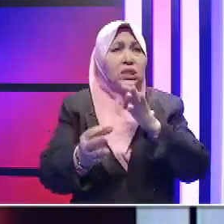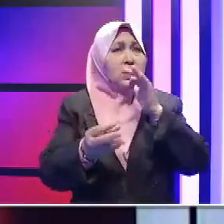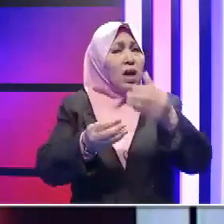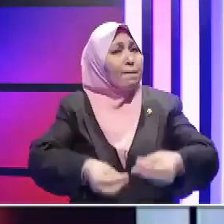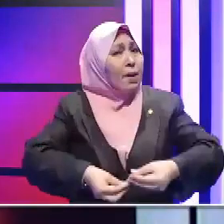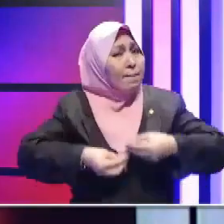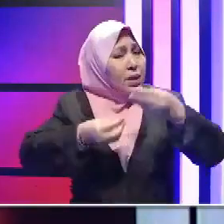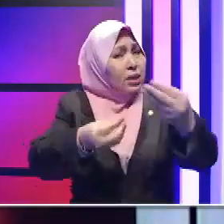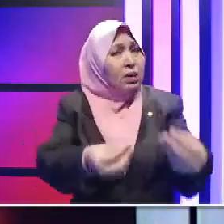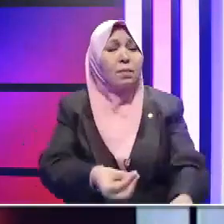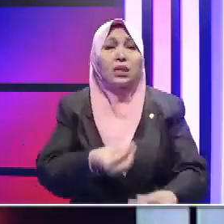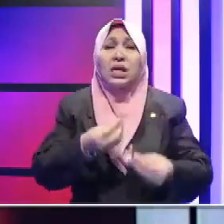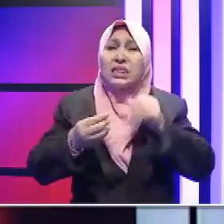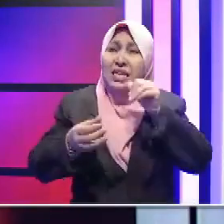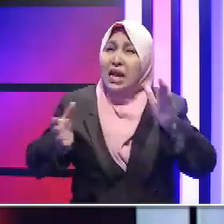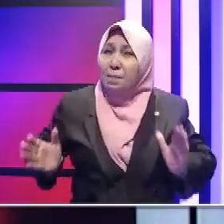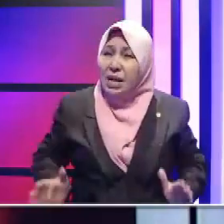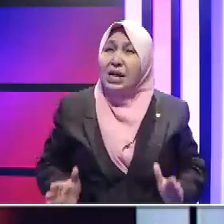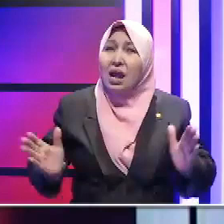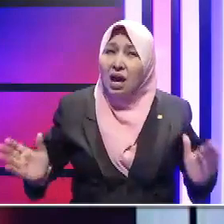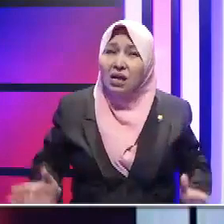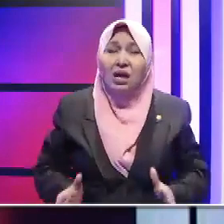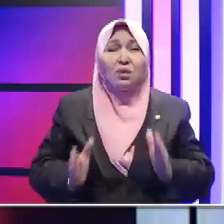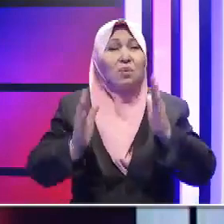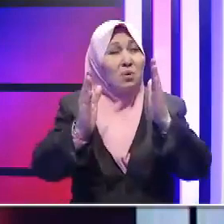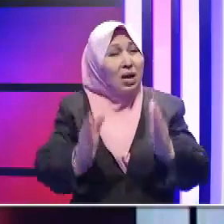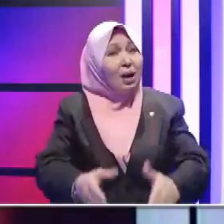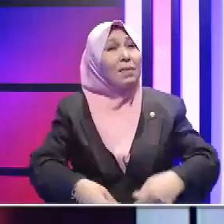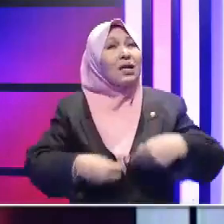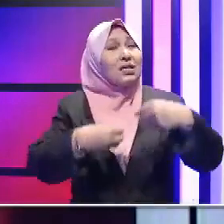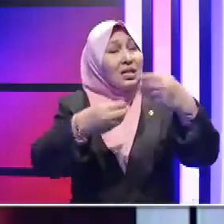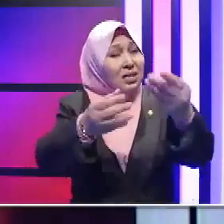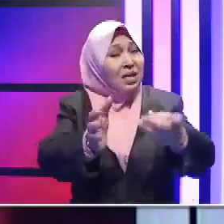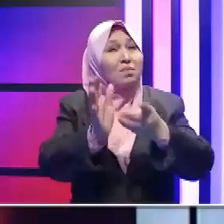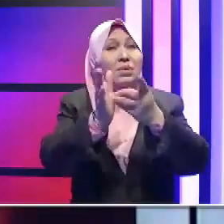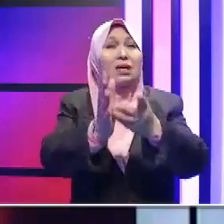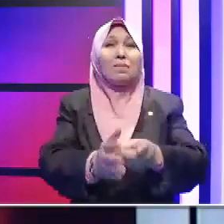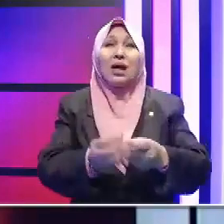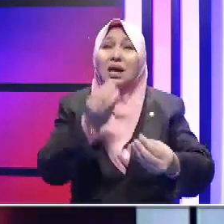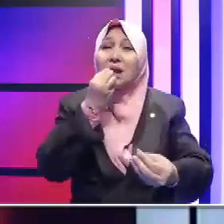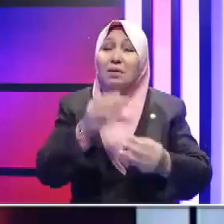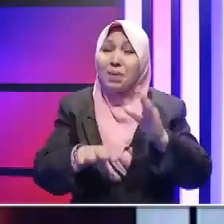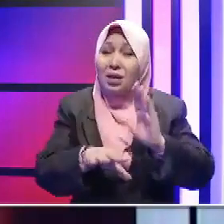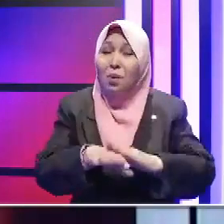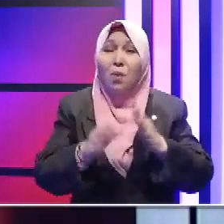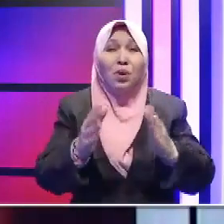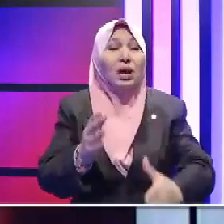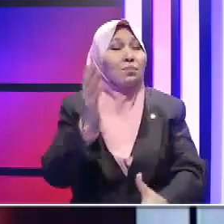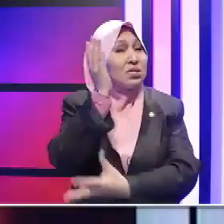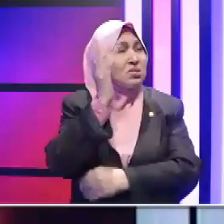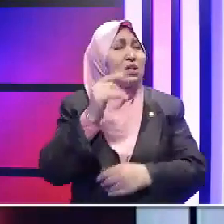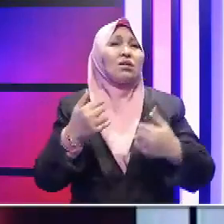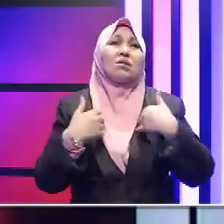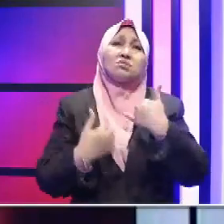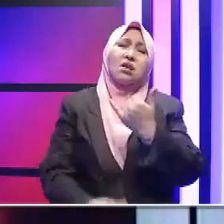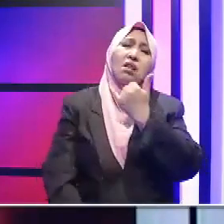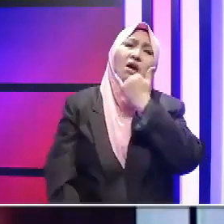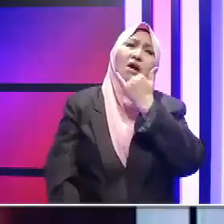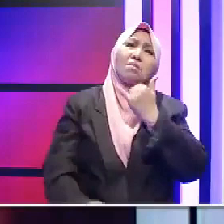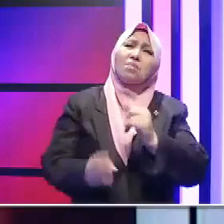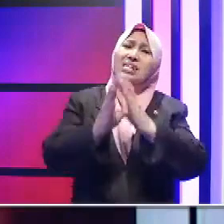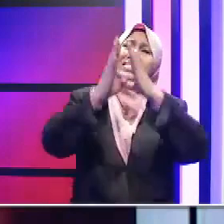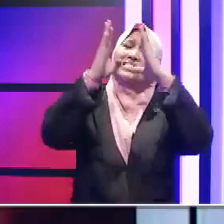akan ataupun tidak menggalakkan orang Beri makan kepada orang miskin ini juga dikaitkan seakan-akan iu adalah kesalahan besar